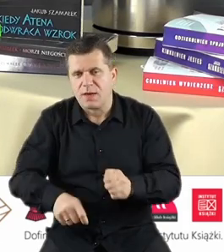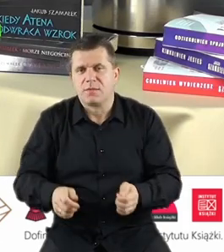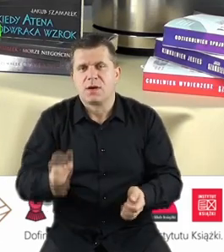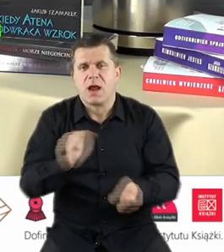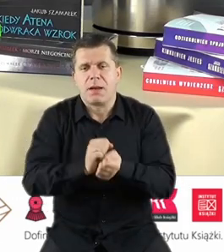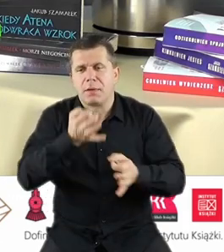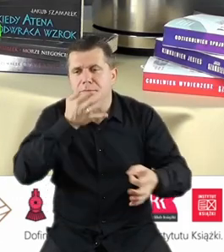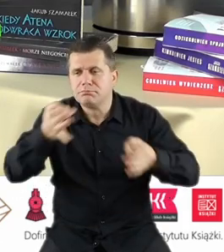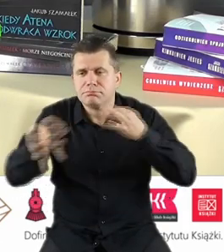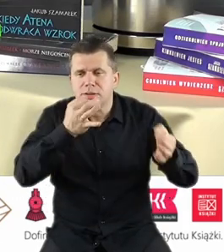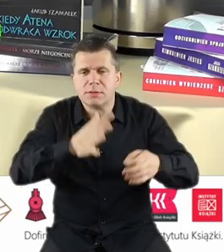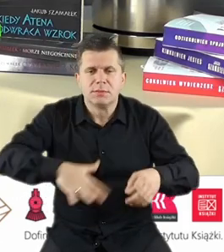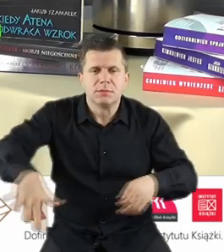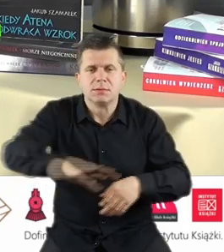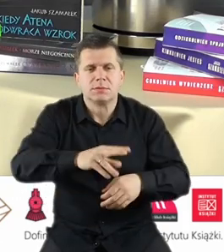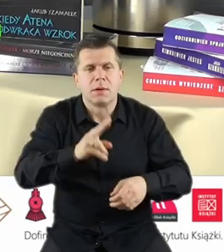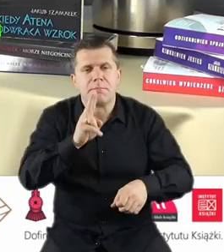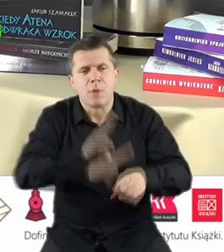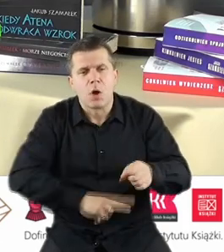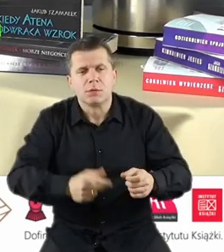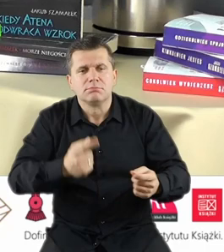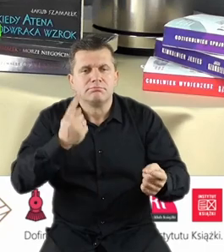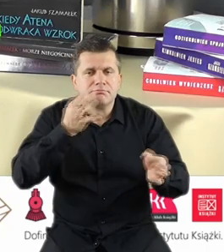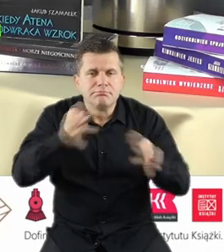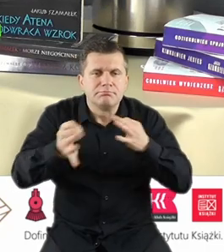przepytać okolicznych, znanych policji